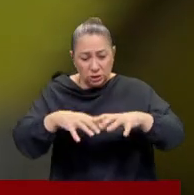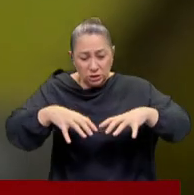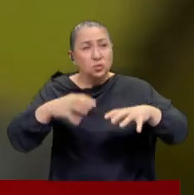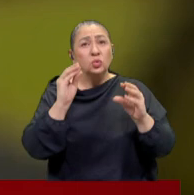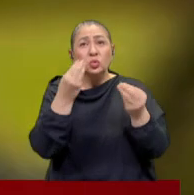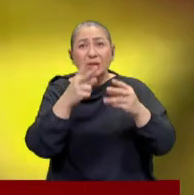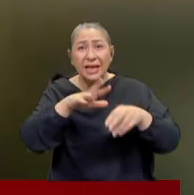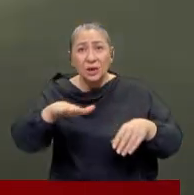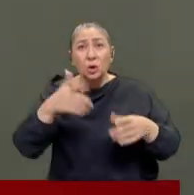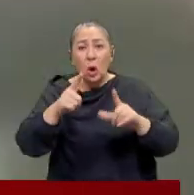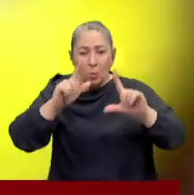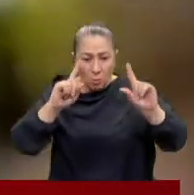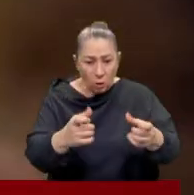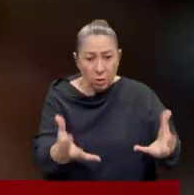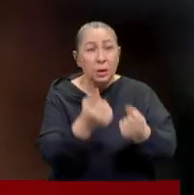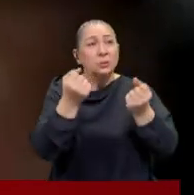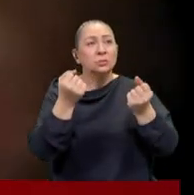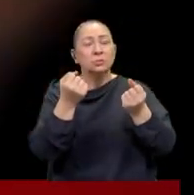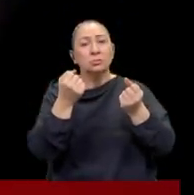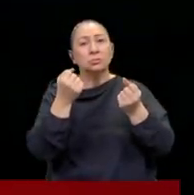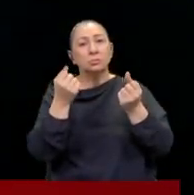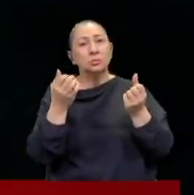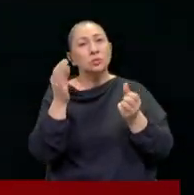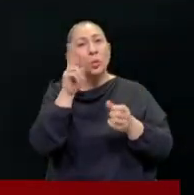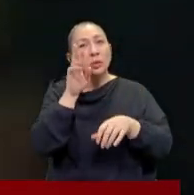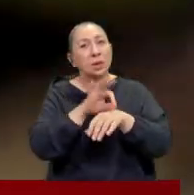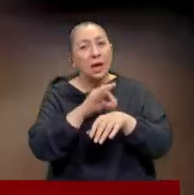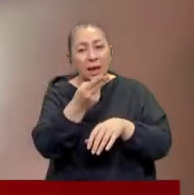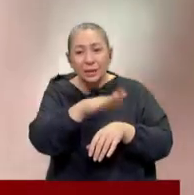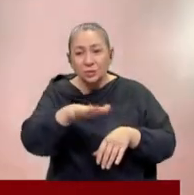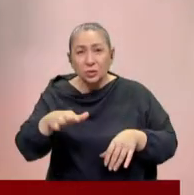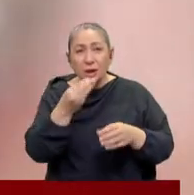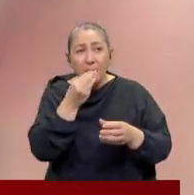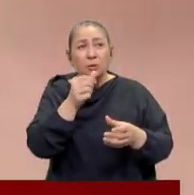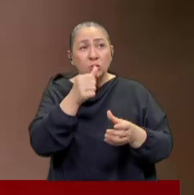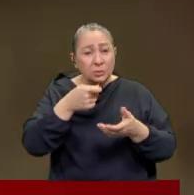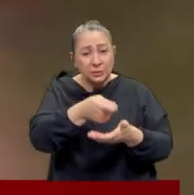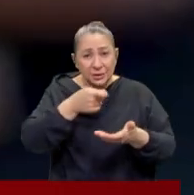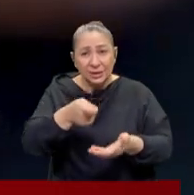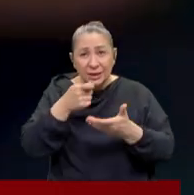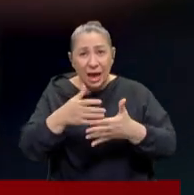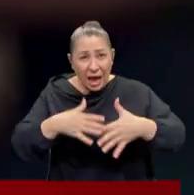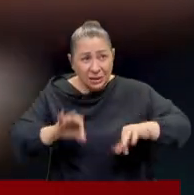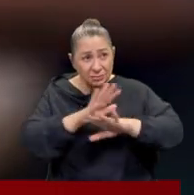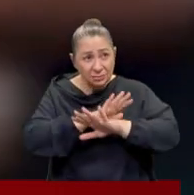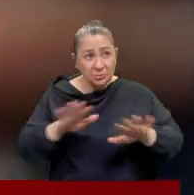iki çocuksa köylüler tarafından donmak üzereyken bulundu. İki küçük çocuk yemek ve su ihtiyaçları